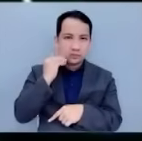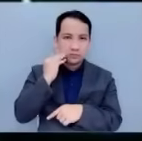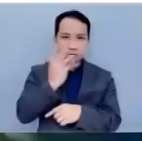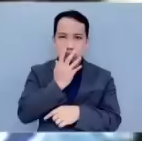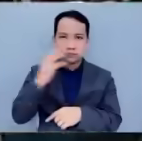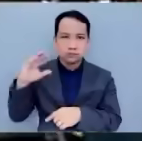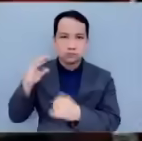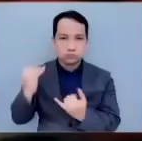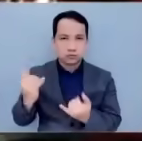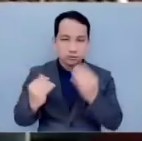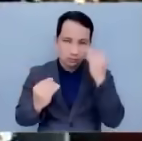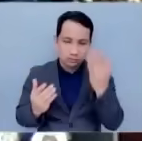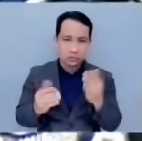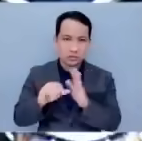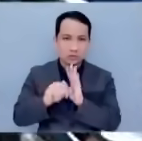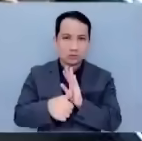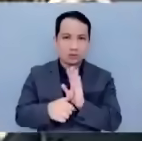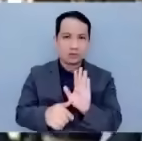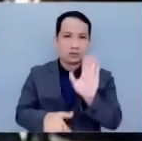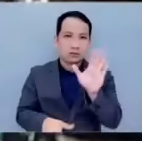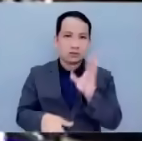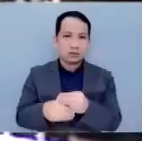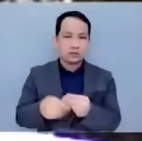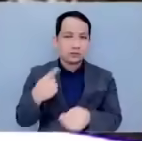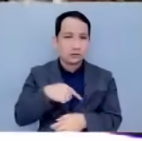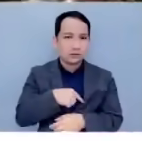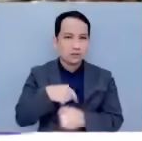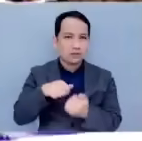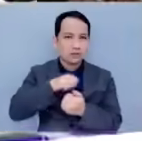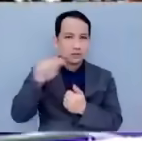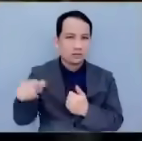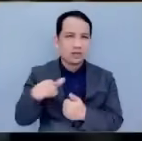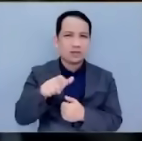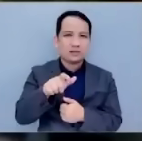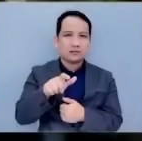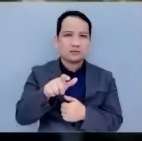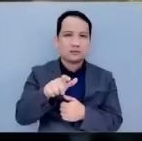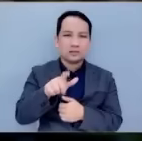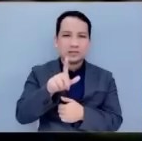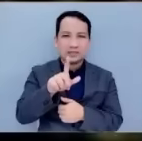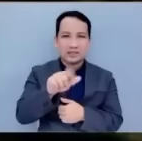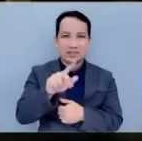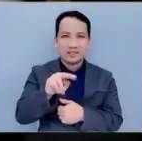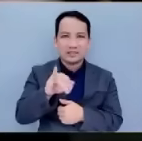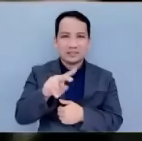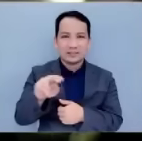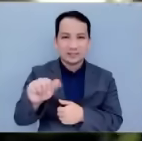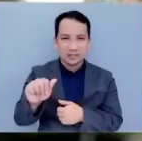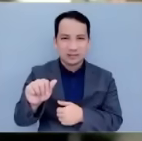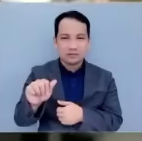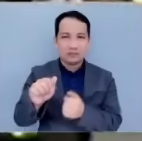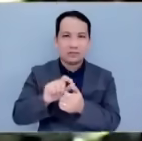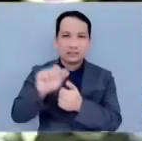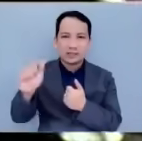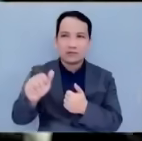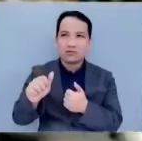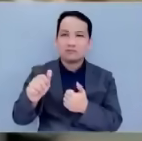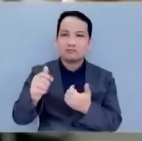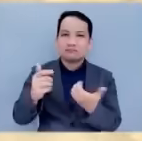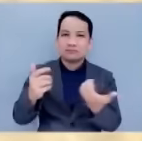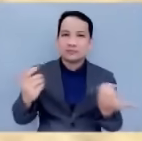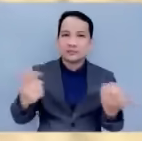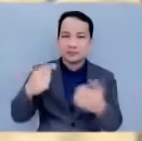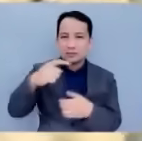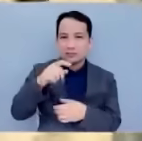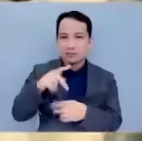tag-init, iginiit ng PAGASA na malayo pa ang La Nina o ang paglamig ng sea surface temperature sa malaking bahagi ng Pacific Ocean